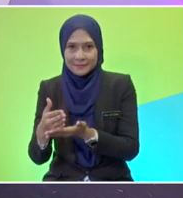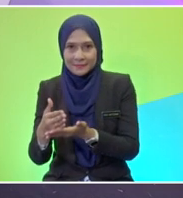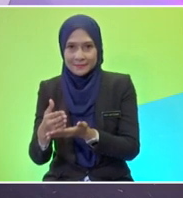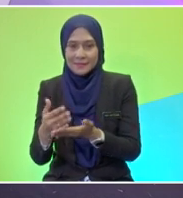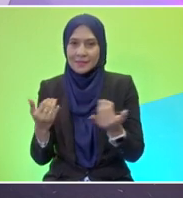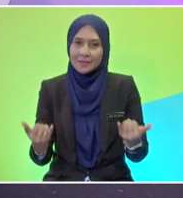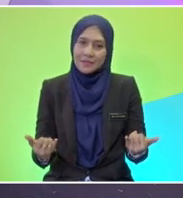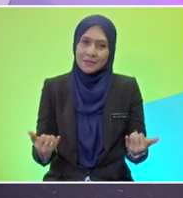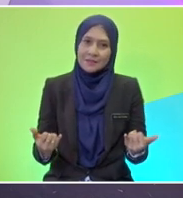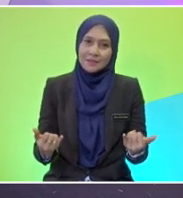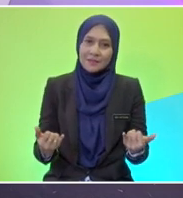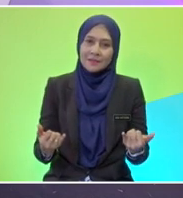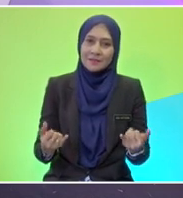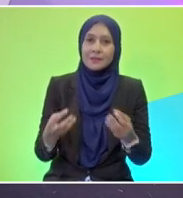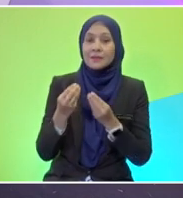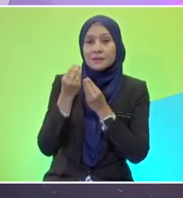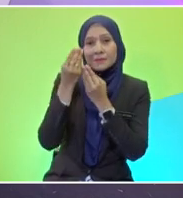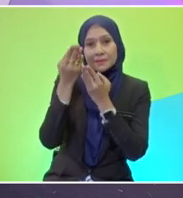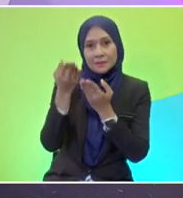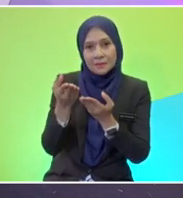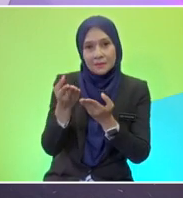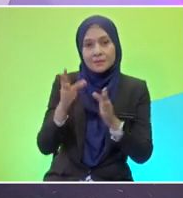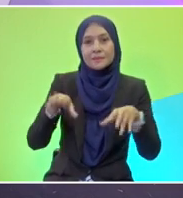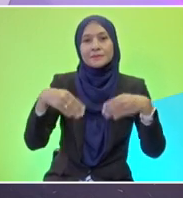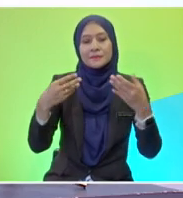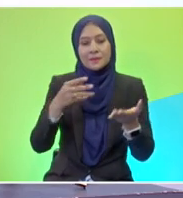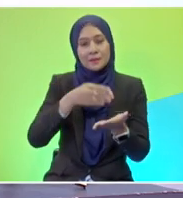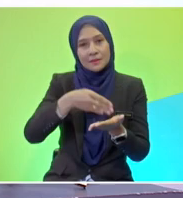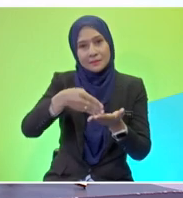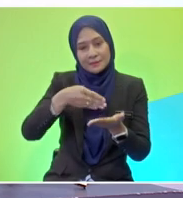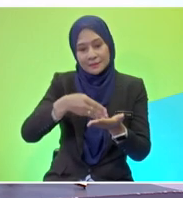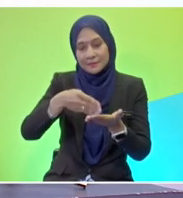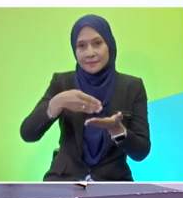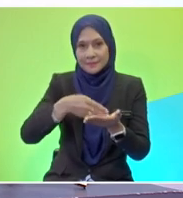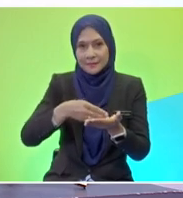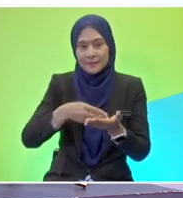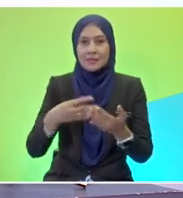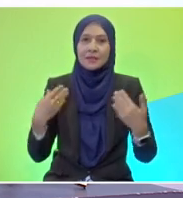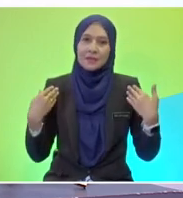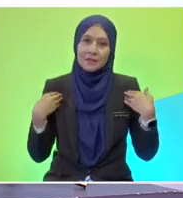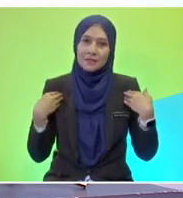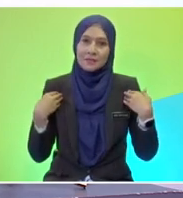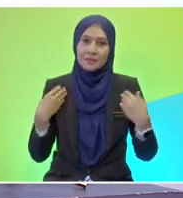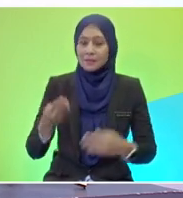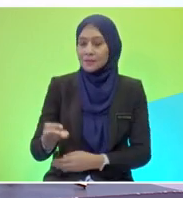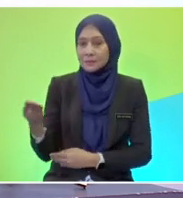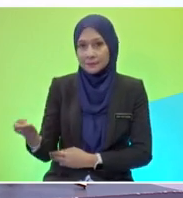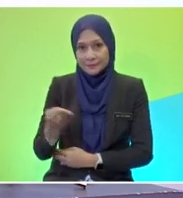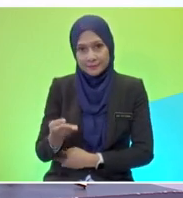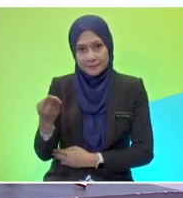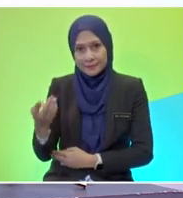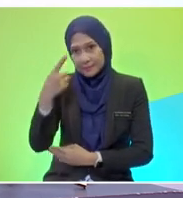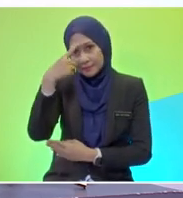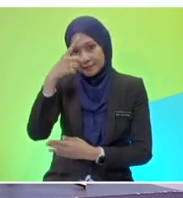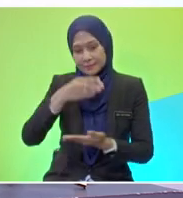murid-murid selain kita guna pembilang jari, kita guna ada orang dia suka guna objek, bawa objek kan? Betul. Cikgu